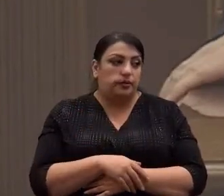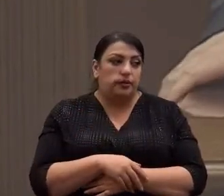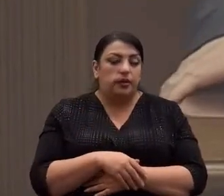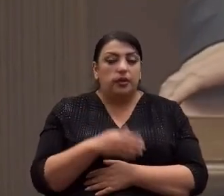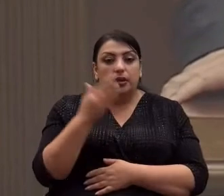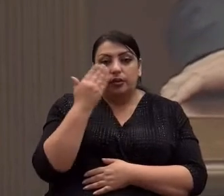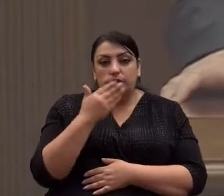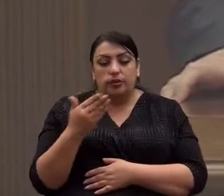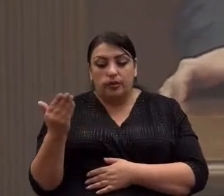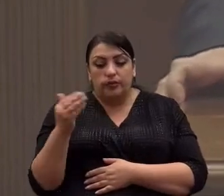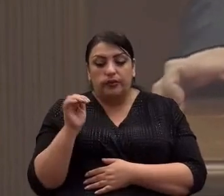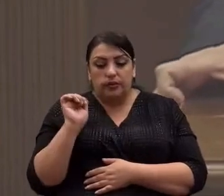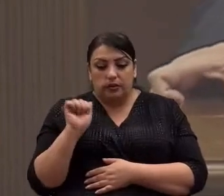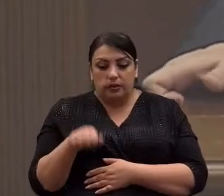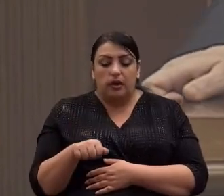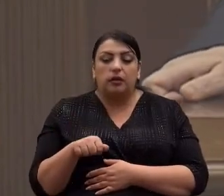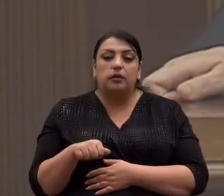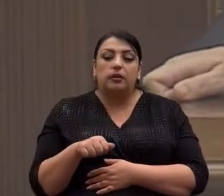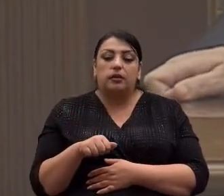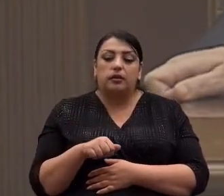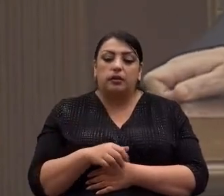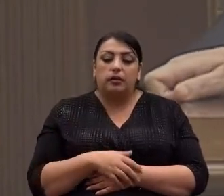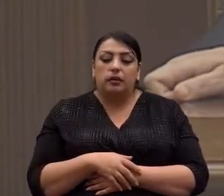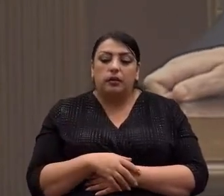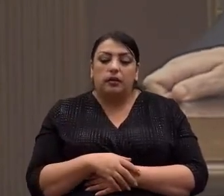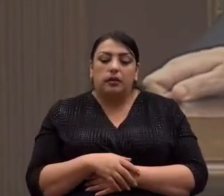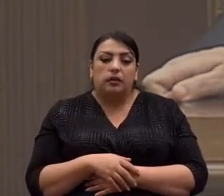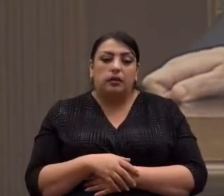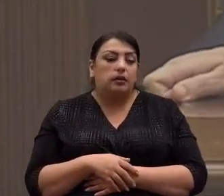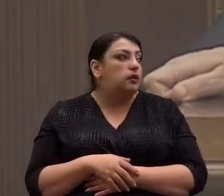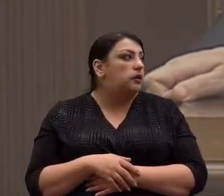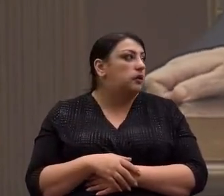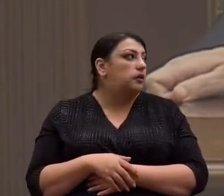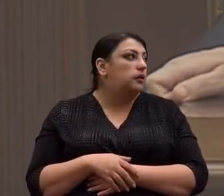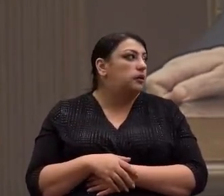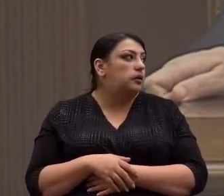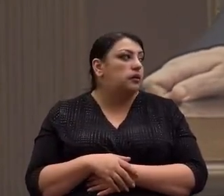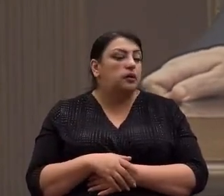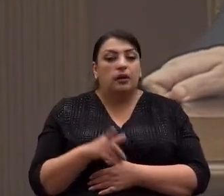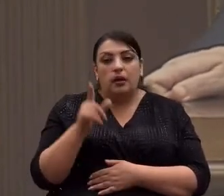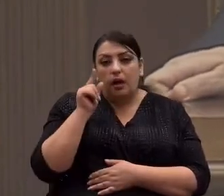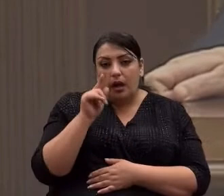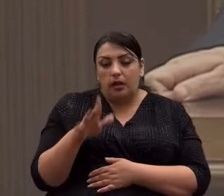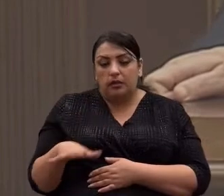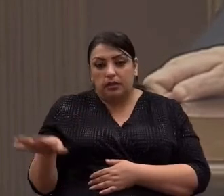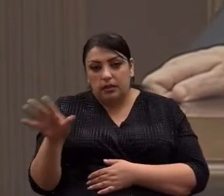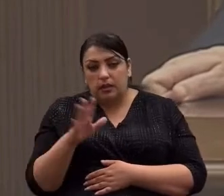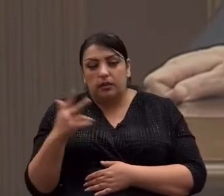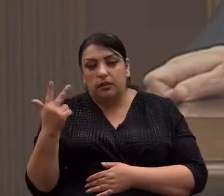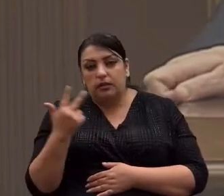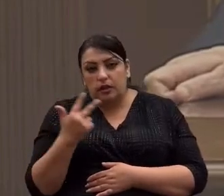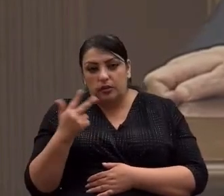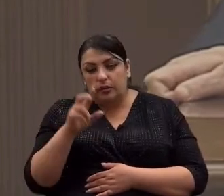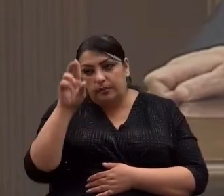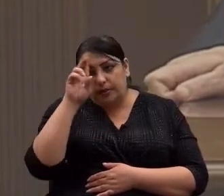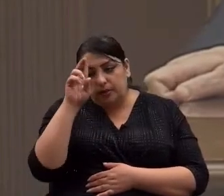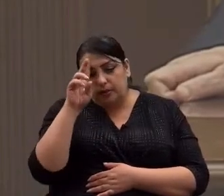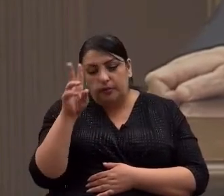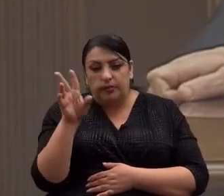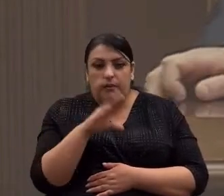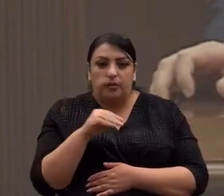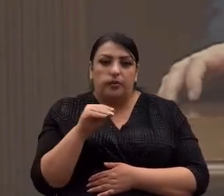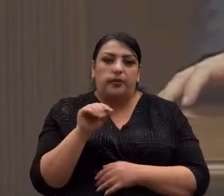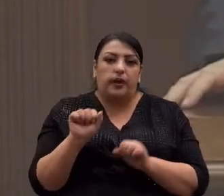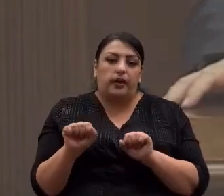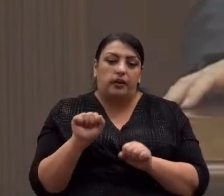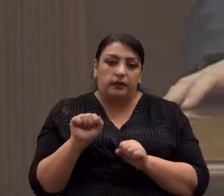ժողովուրդը կարա մեզ անհաջողությունների բացի կոռուպցիայից։ Այդպես տապալվել եմ Հայաստանի երրորդ հանրապետության բոլոր իշխանությունները։ Ես չեմ ուզում,